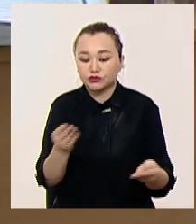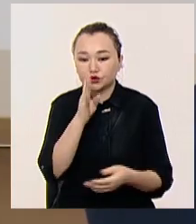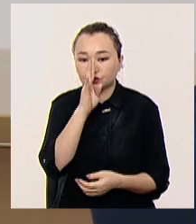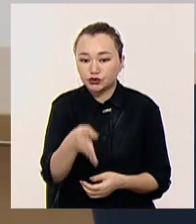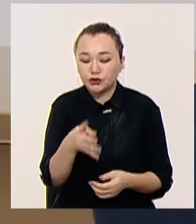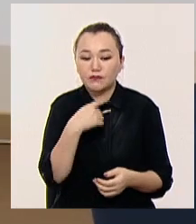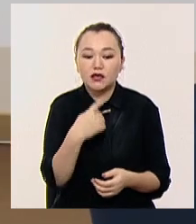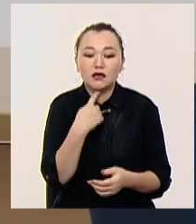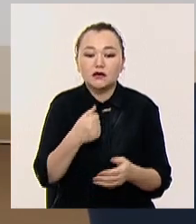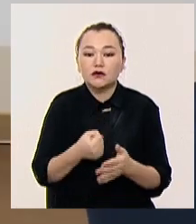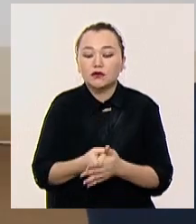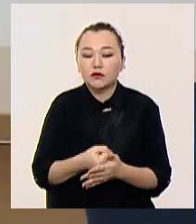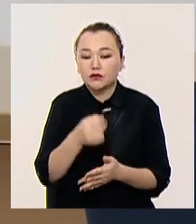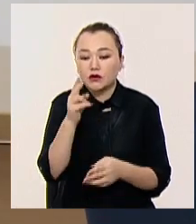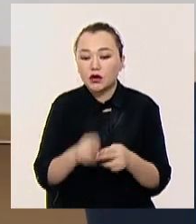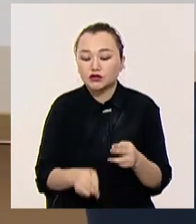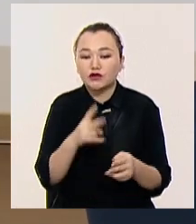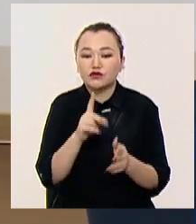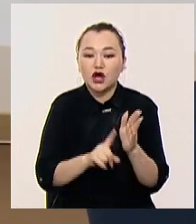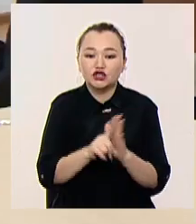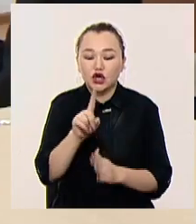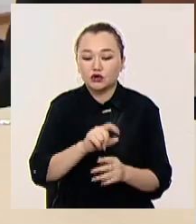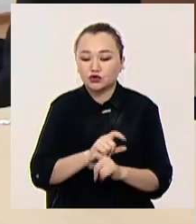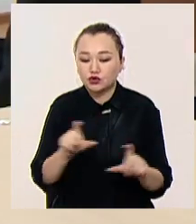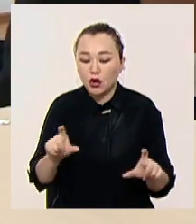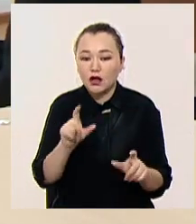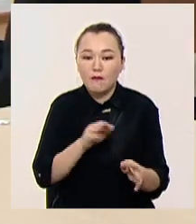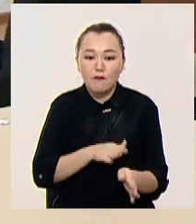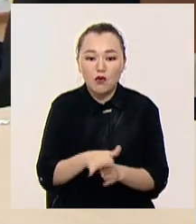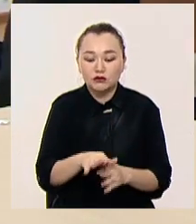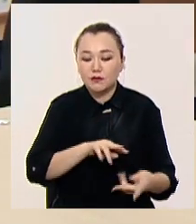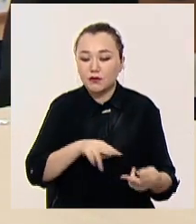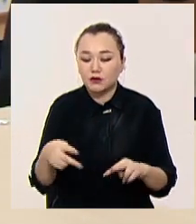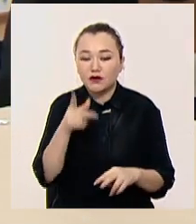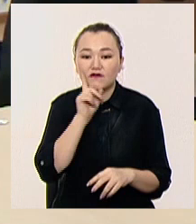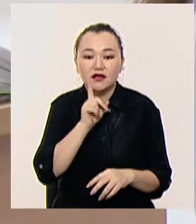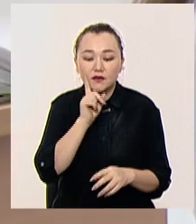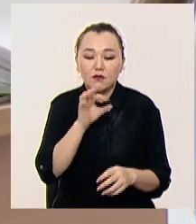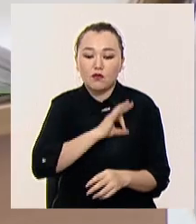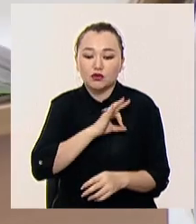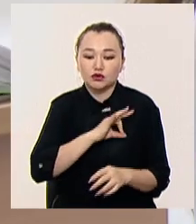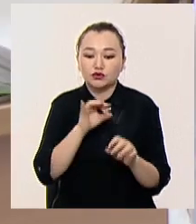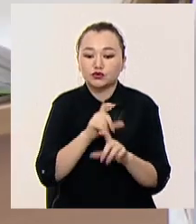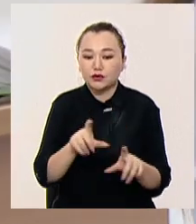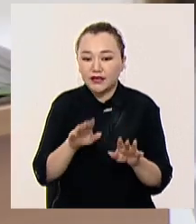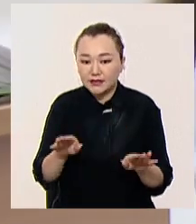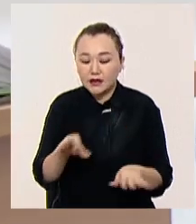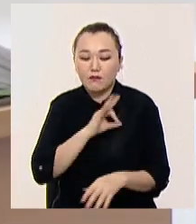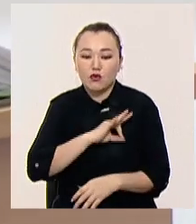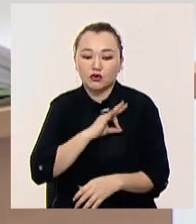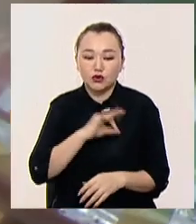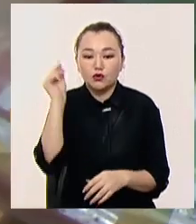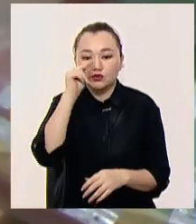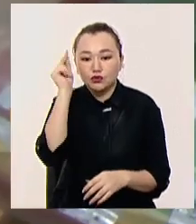С первого класса и до окончания начальной школы. Они полностью перейдут во временное пользование школьниками. Их будут применять в учебе